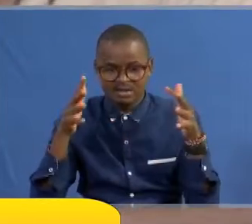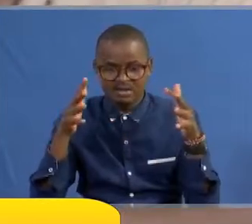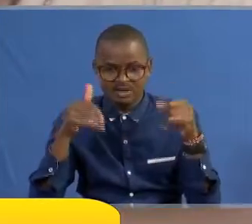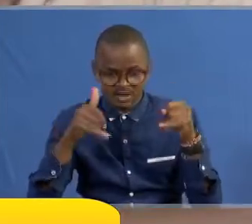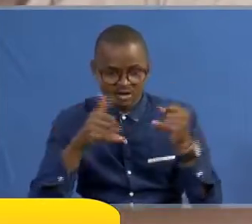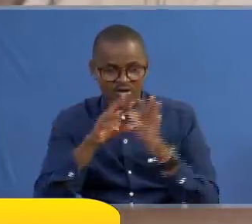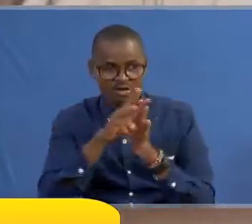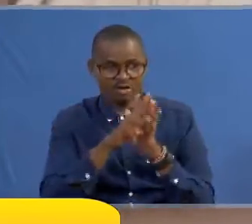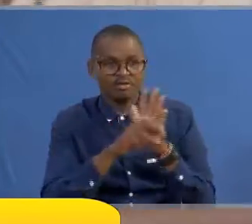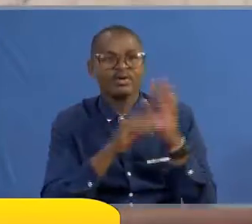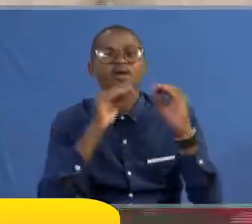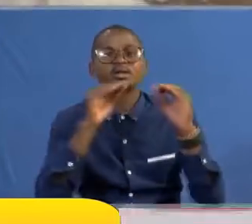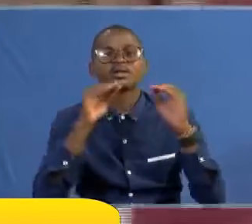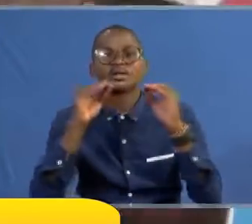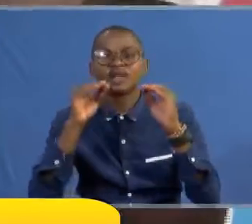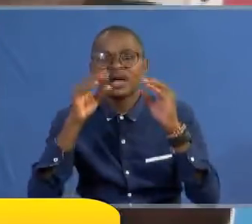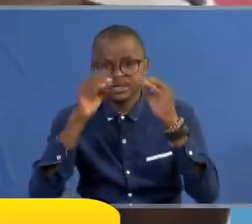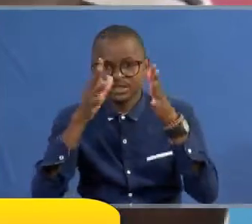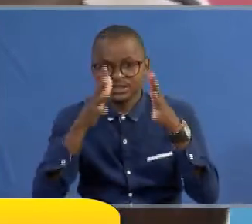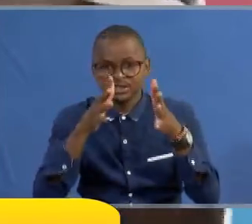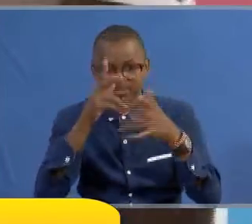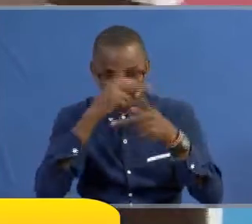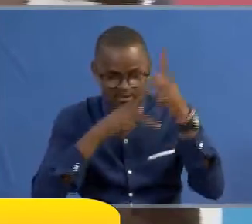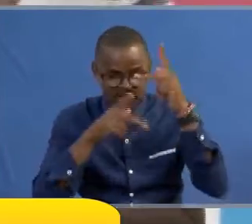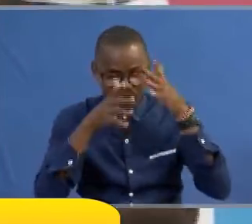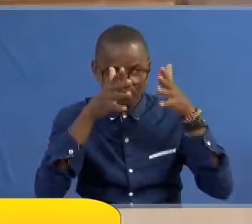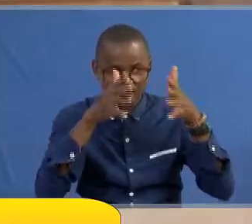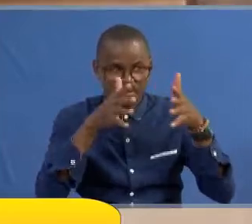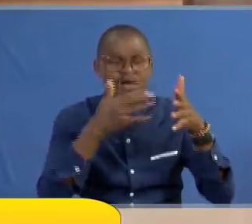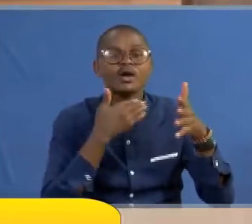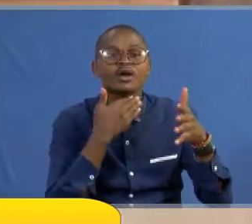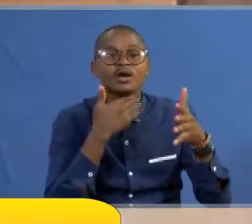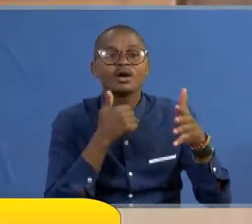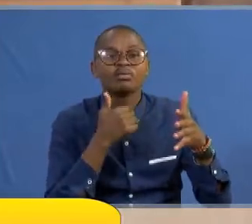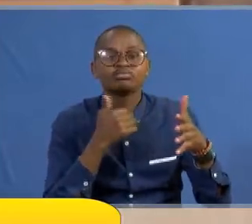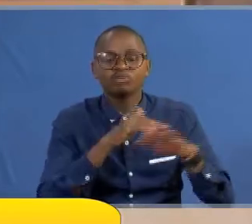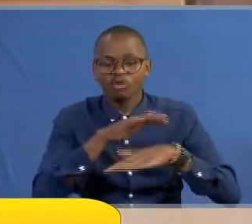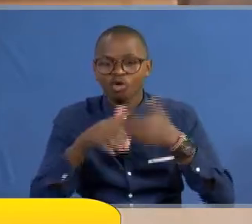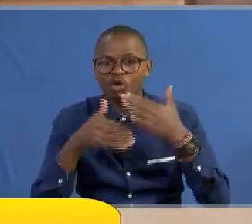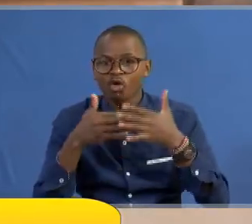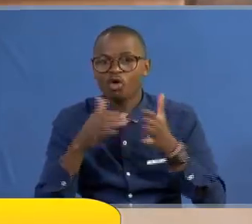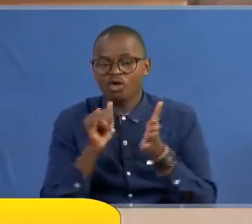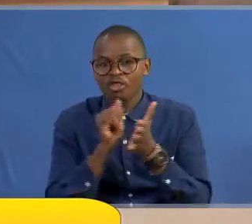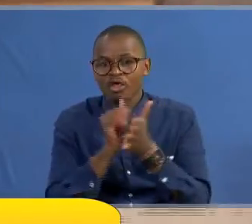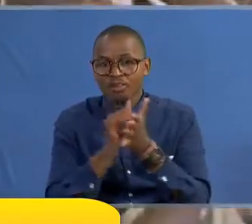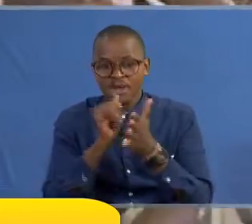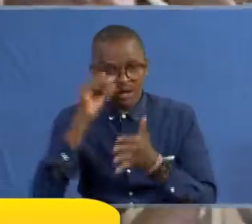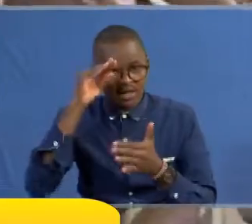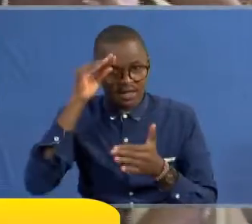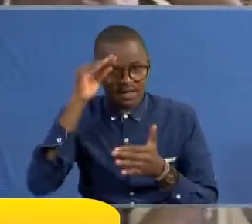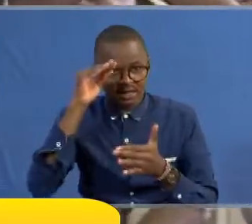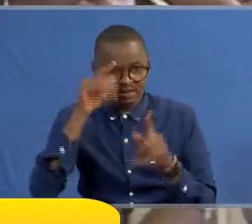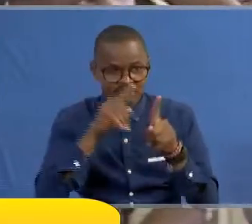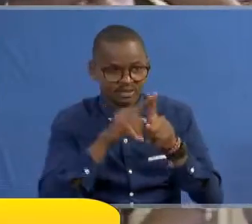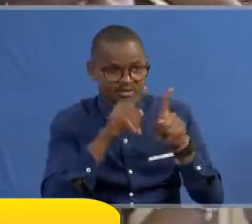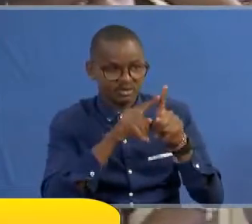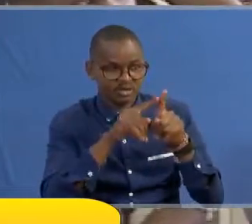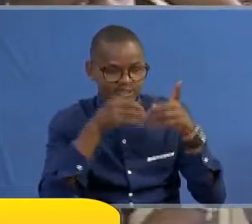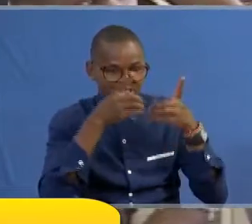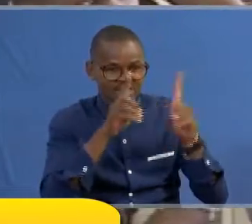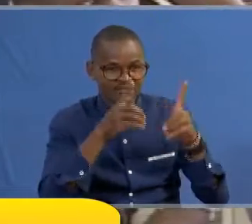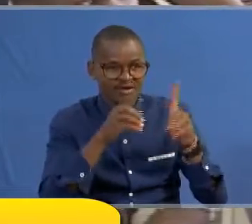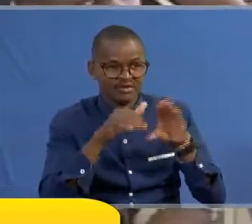mfumo huo mpya wa mafunzo ya walimu, Profesa Magoha amewataka washikadau walio katika sekta elimu kutoa maoni